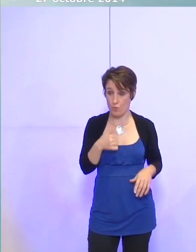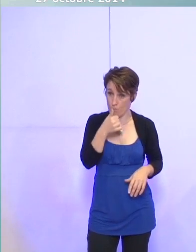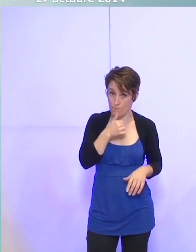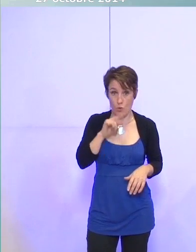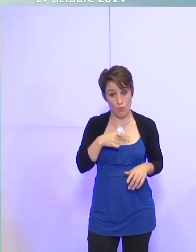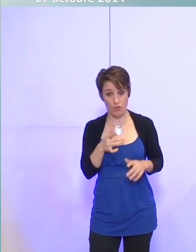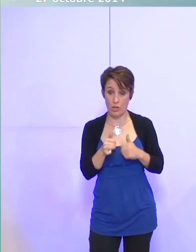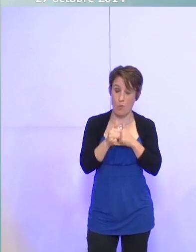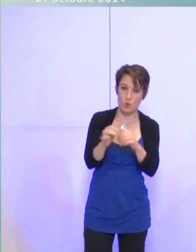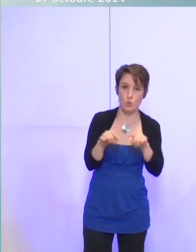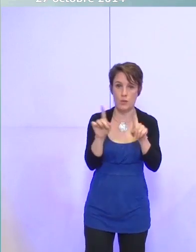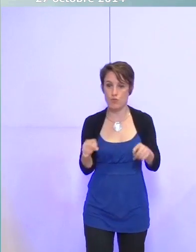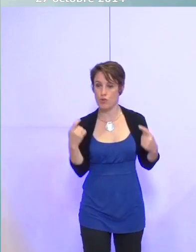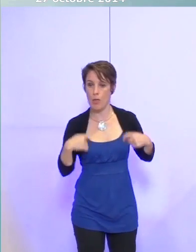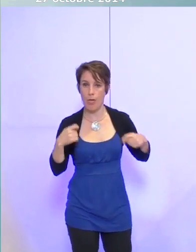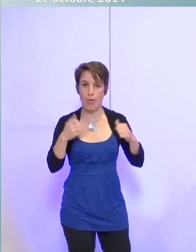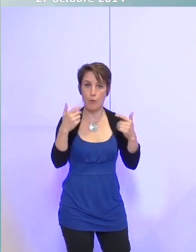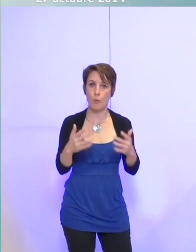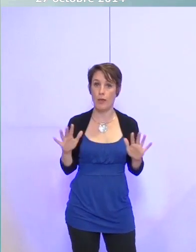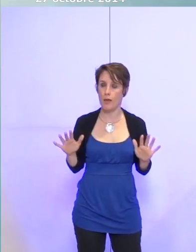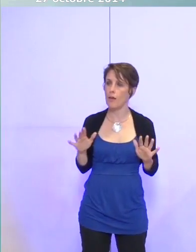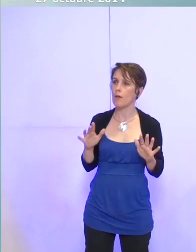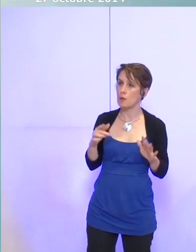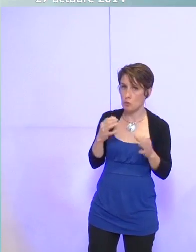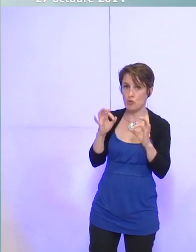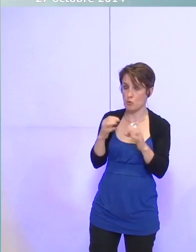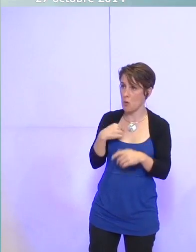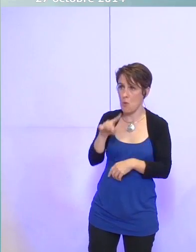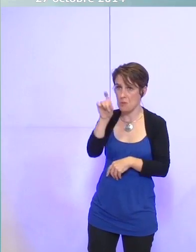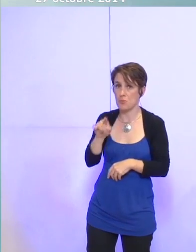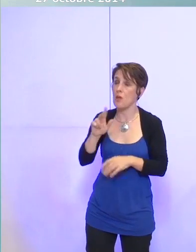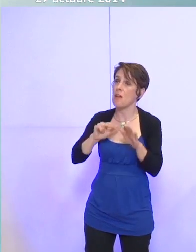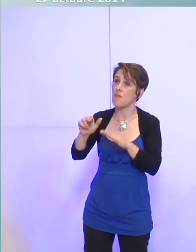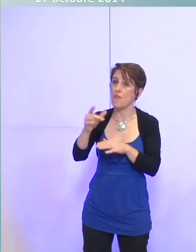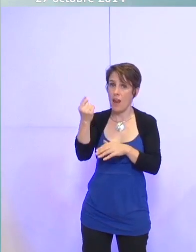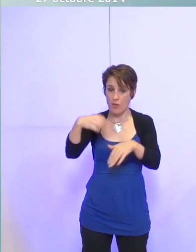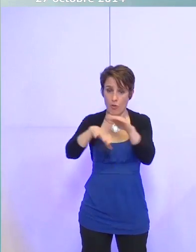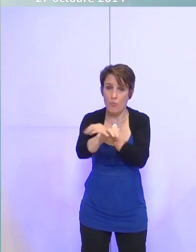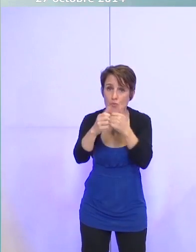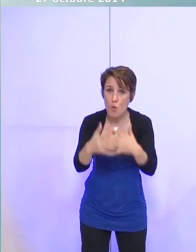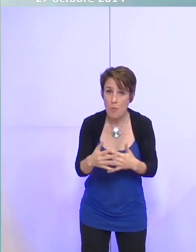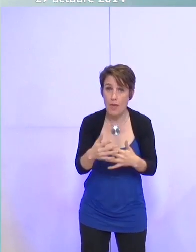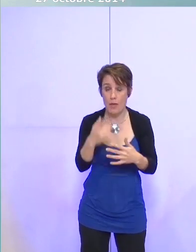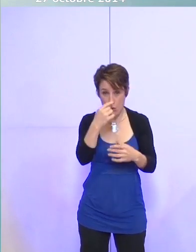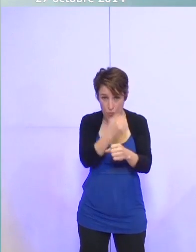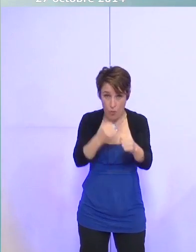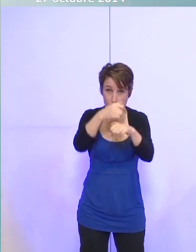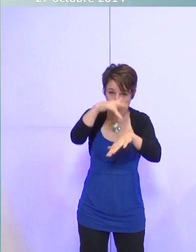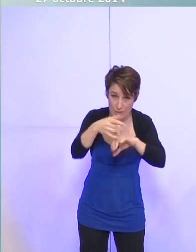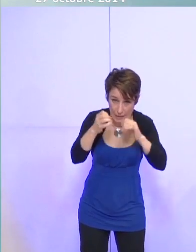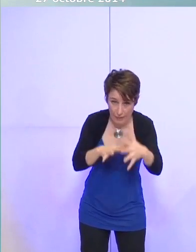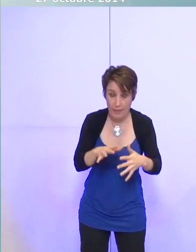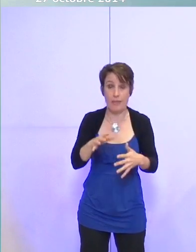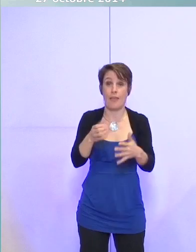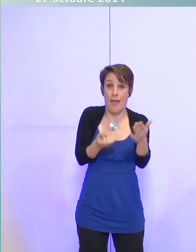à ne pas oublier, savoir quels sont les moyens que vous consacrerez en termes d'investissement, de formation, d'information,